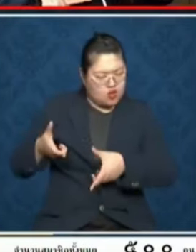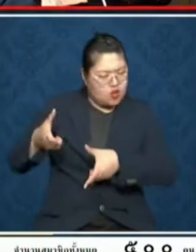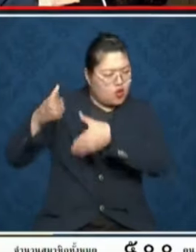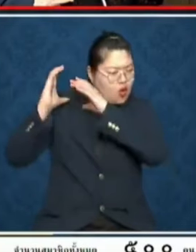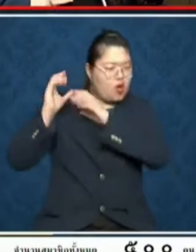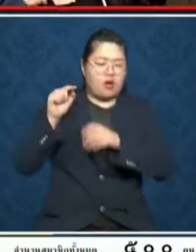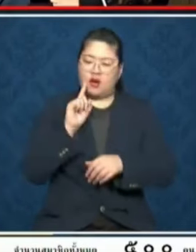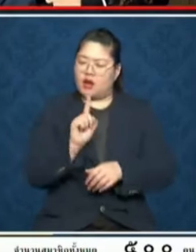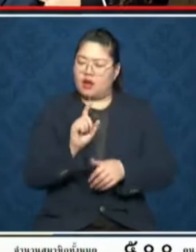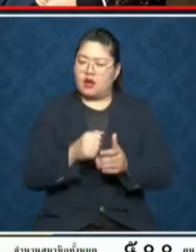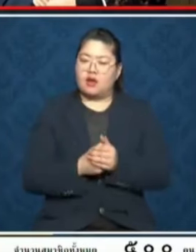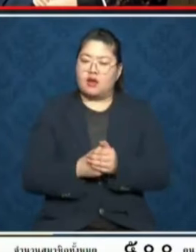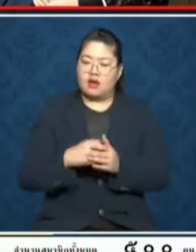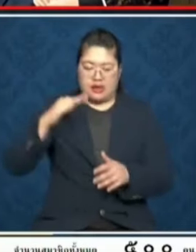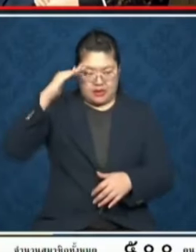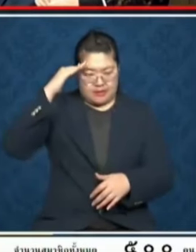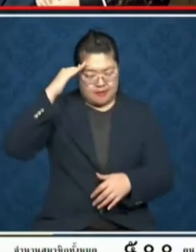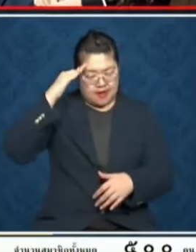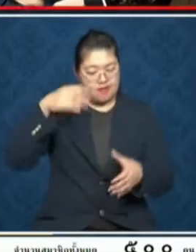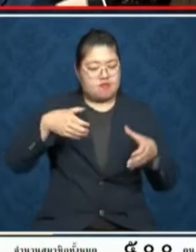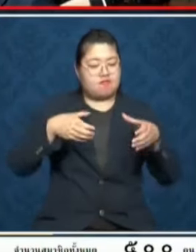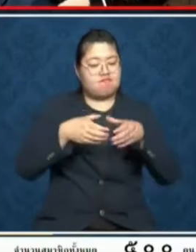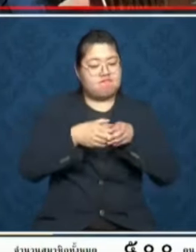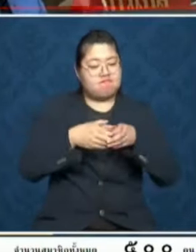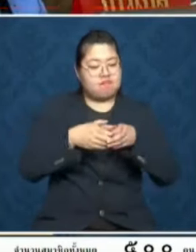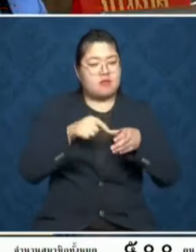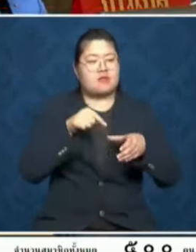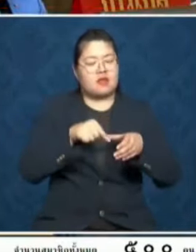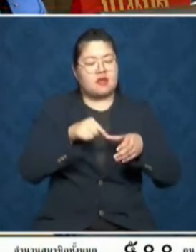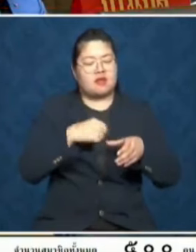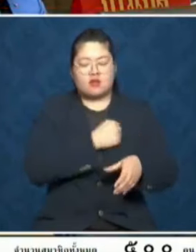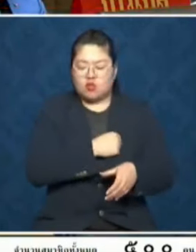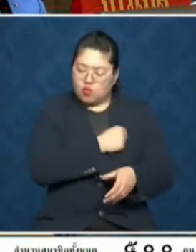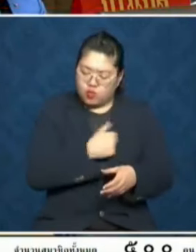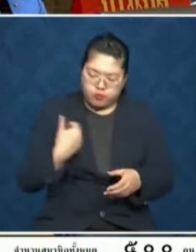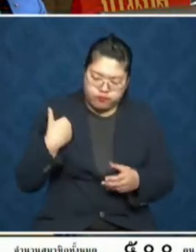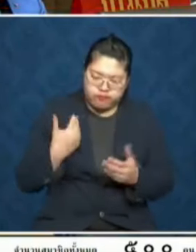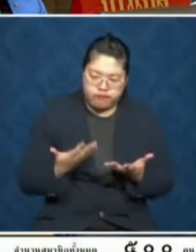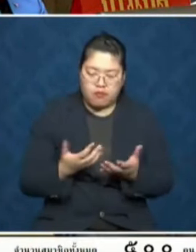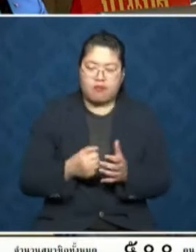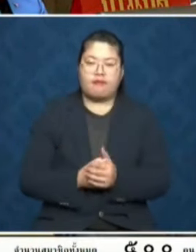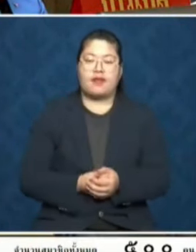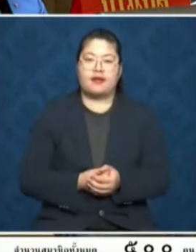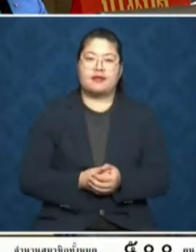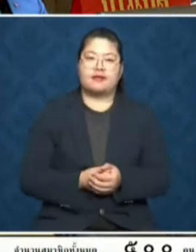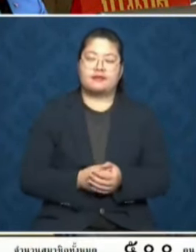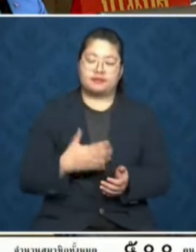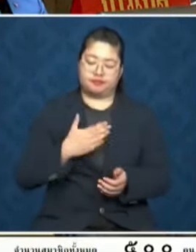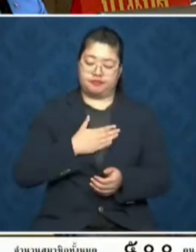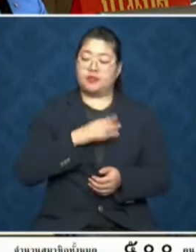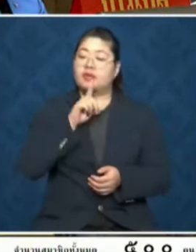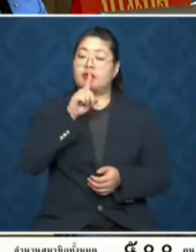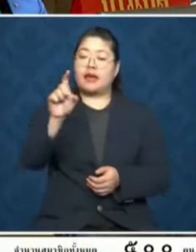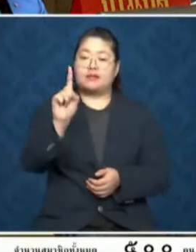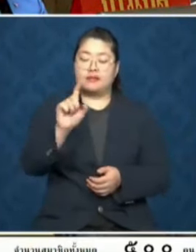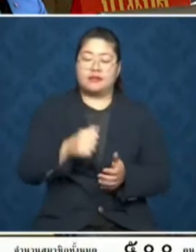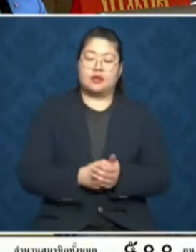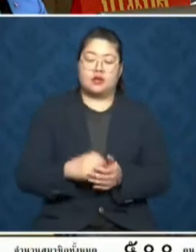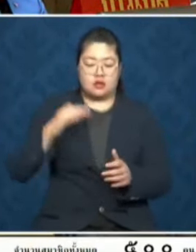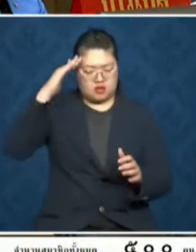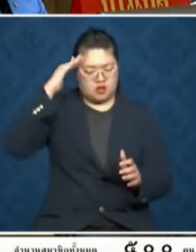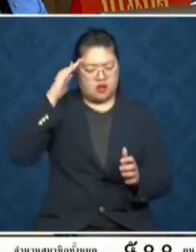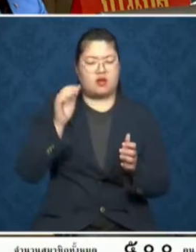านุภาพของกองทัพไทยกันค่ะเศร้าใจและผิดหวังไหมคะท่านประธานคะคำถามคือนายพลเ